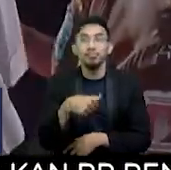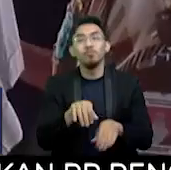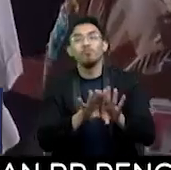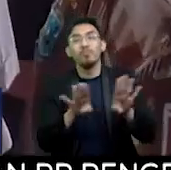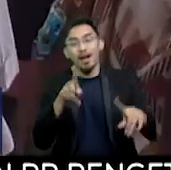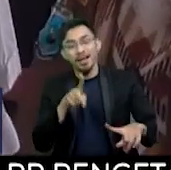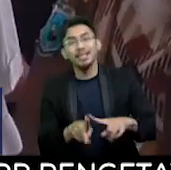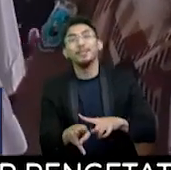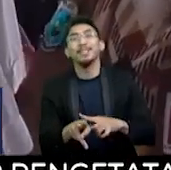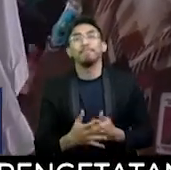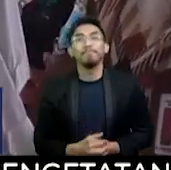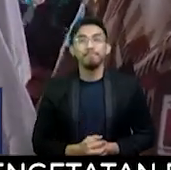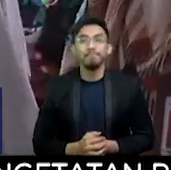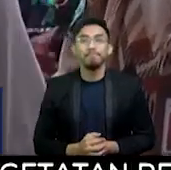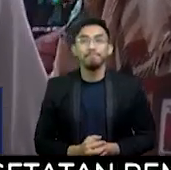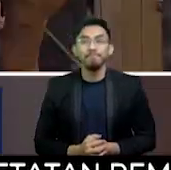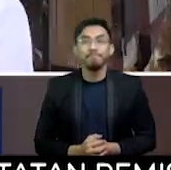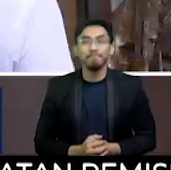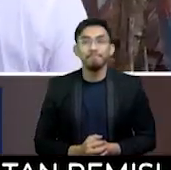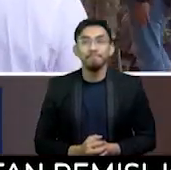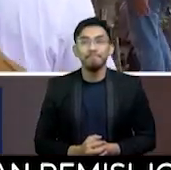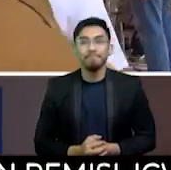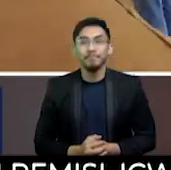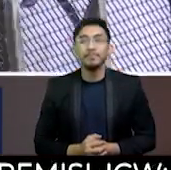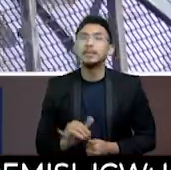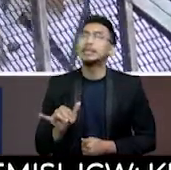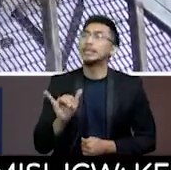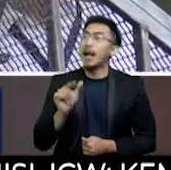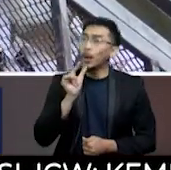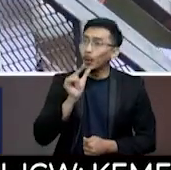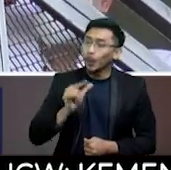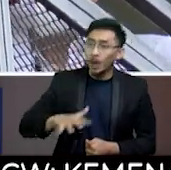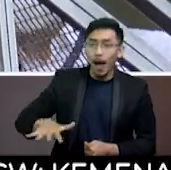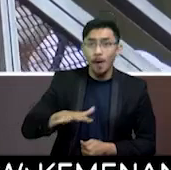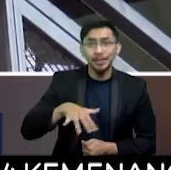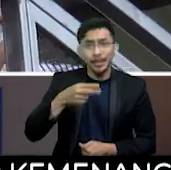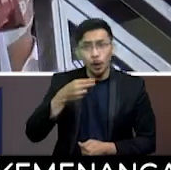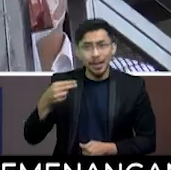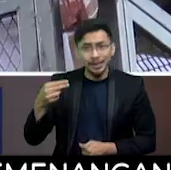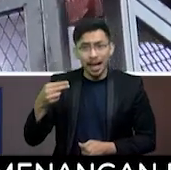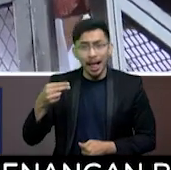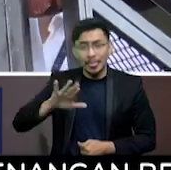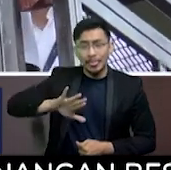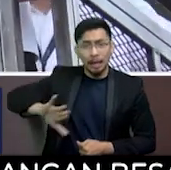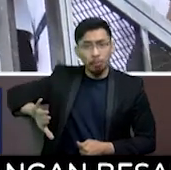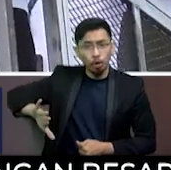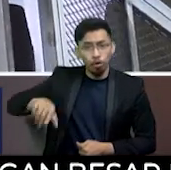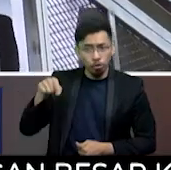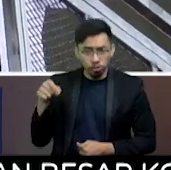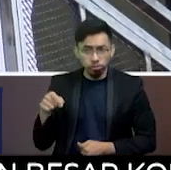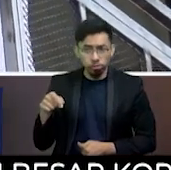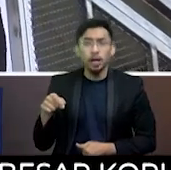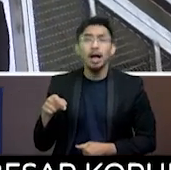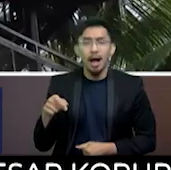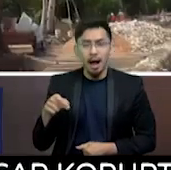Kita all out untuk di kawasan Indonesia Timur, pariwisatanya kita ingin kembangkan,